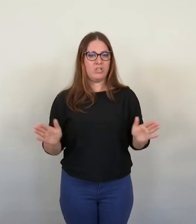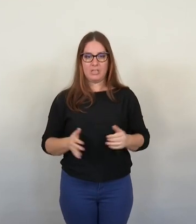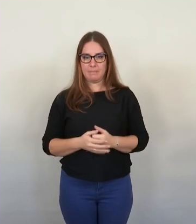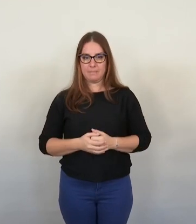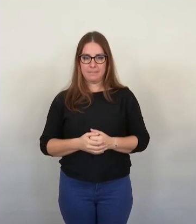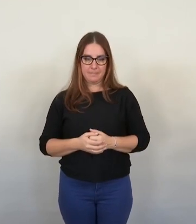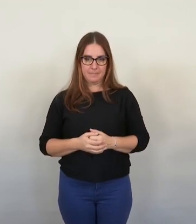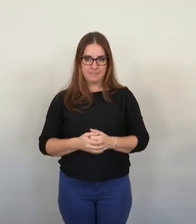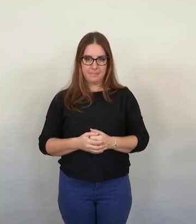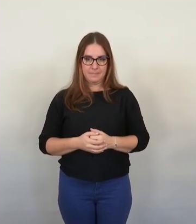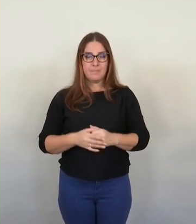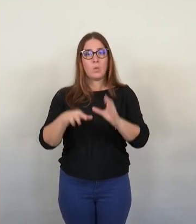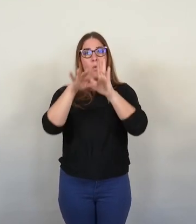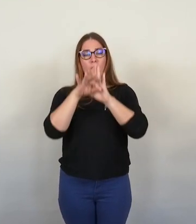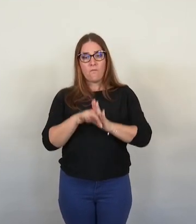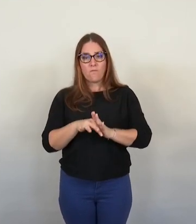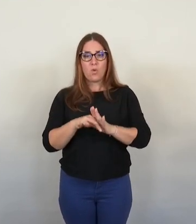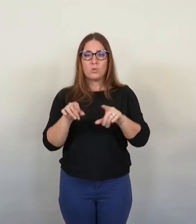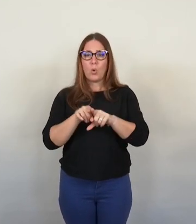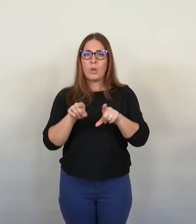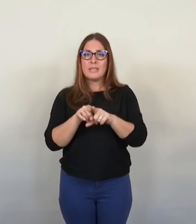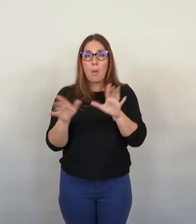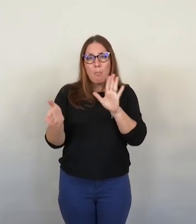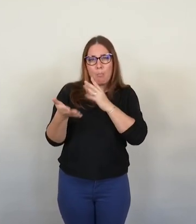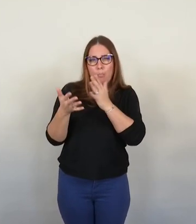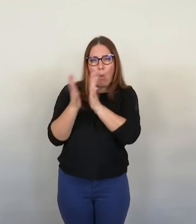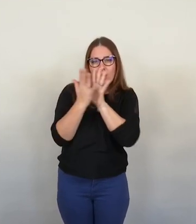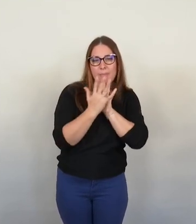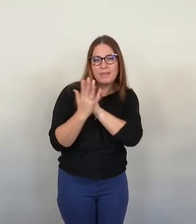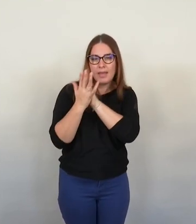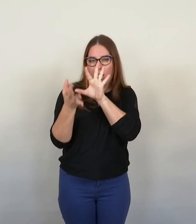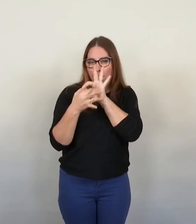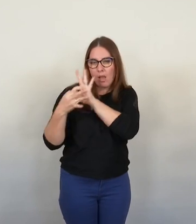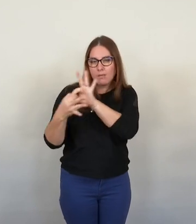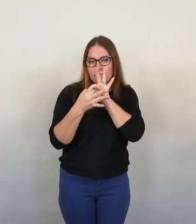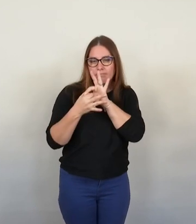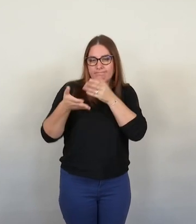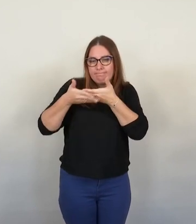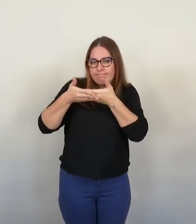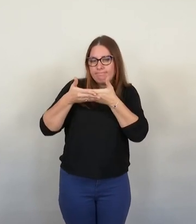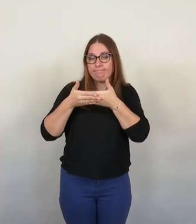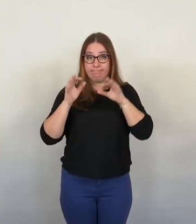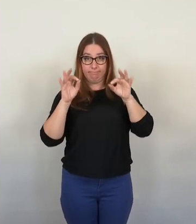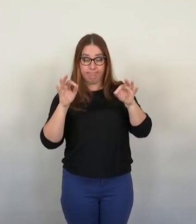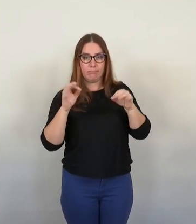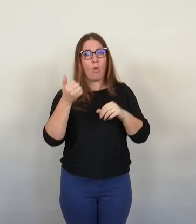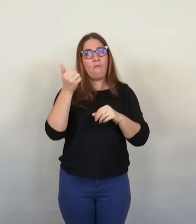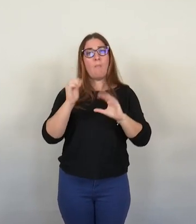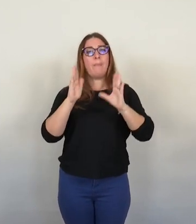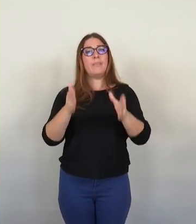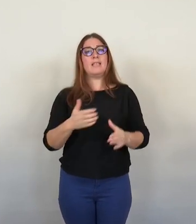précédemment une fonction la fonction pardon de proximité alors parlons-en vous faites le choix de structure